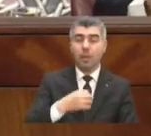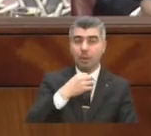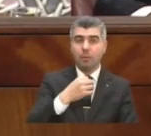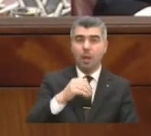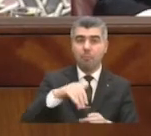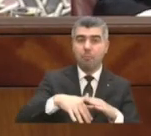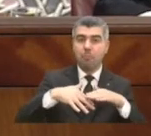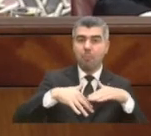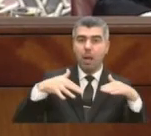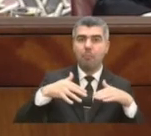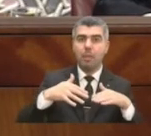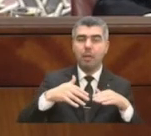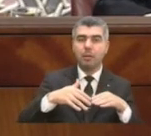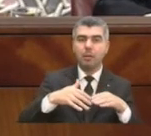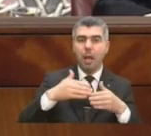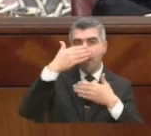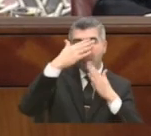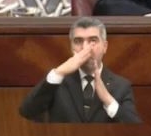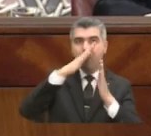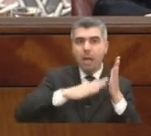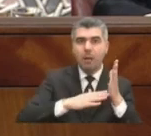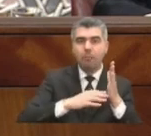المملكه المغربيه